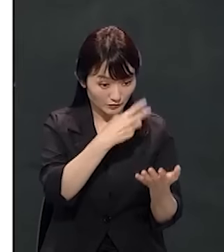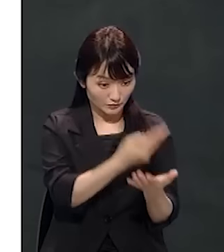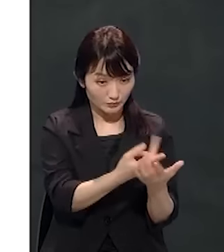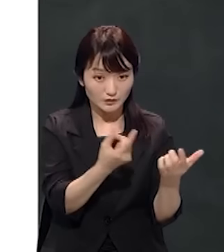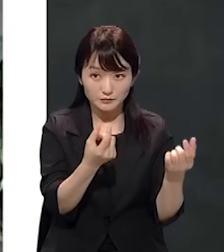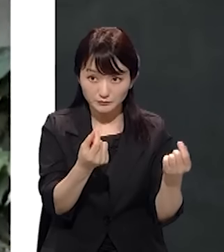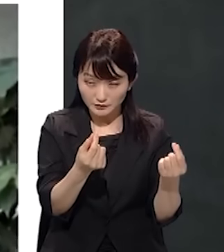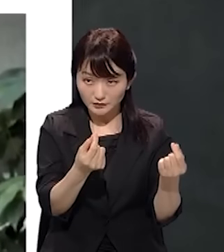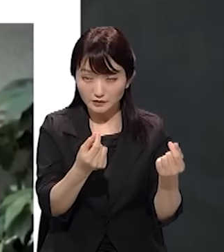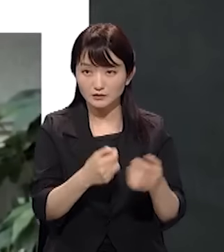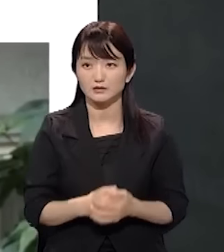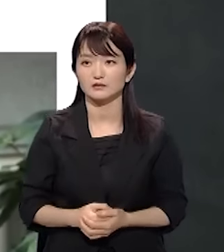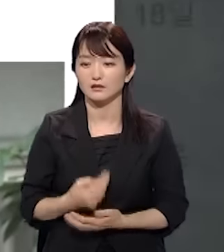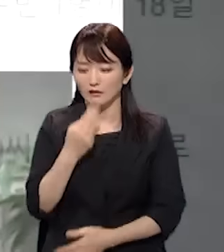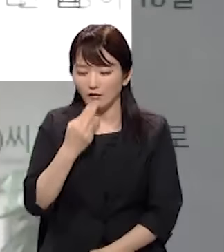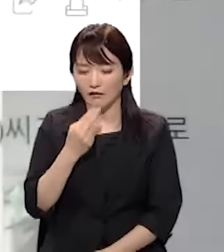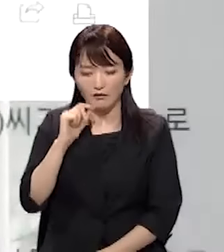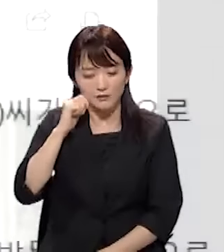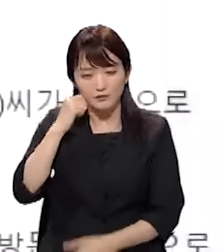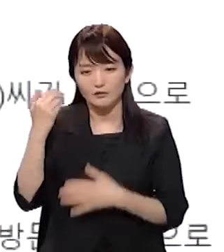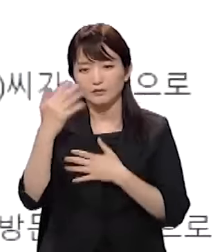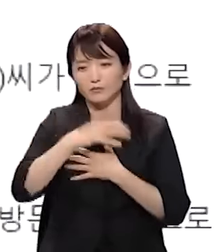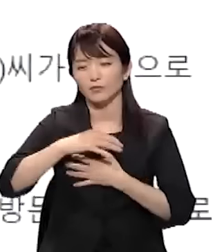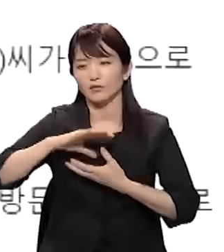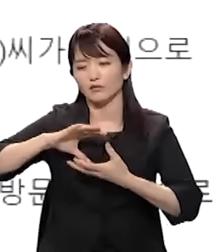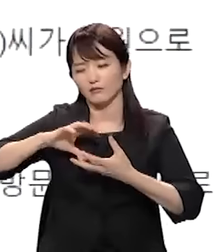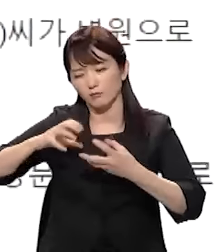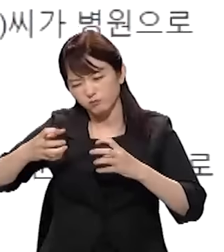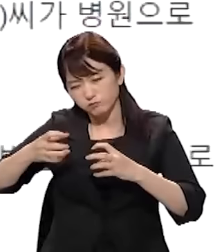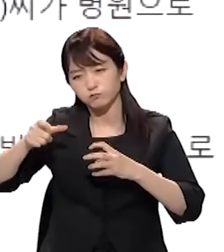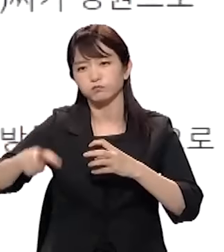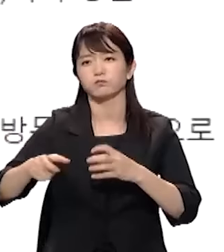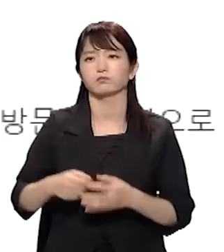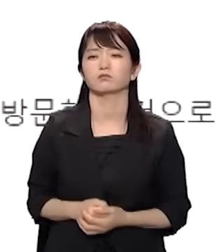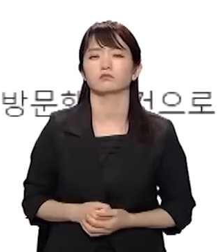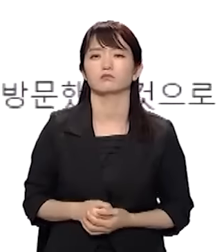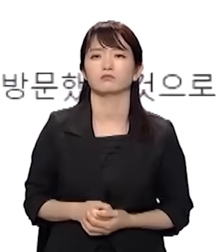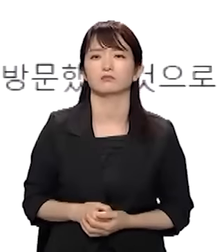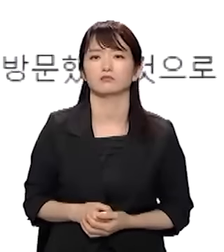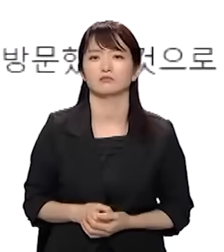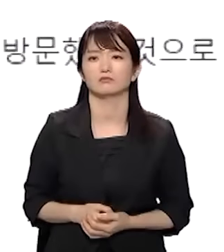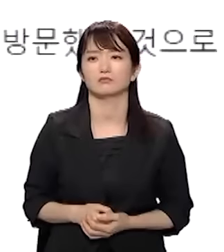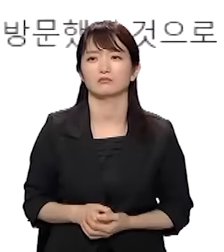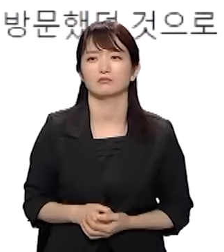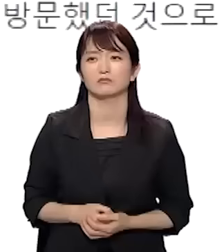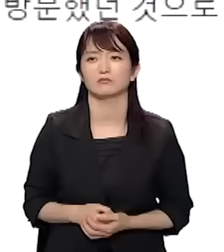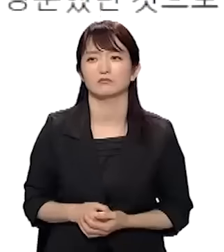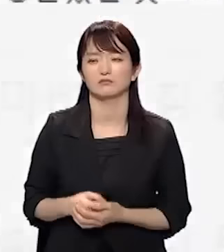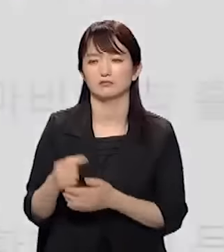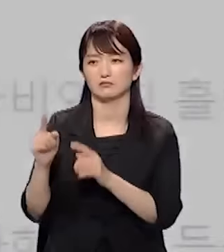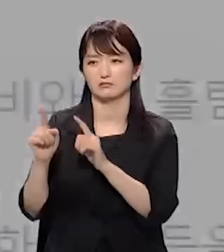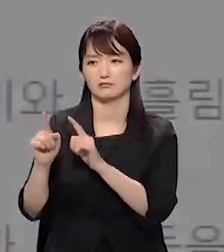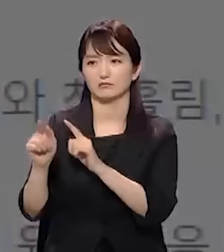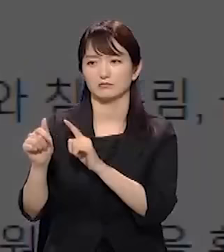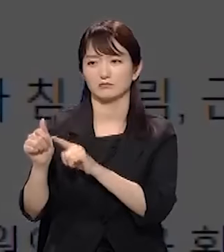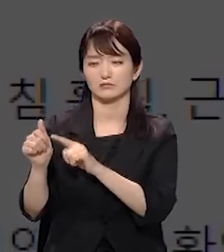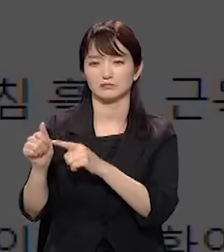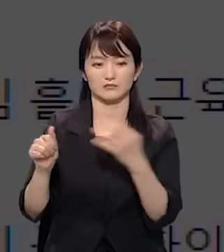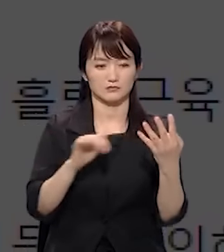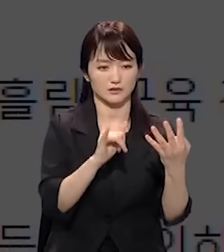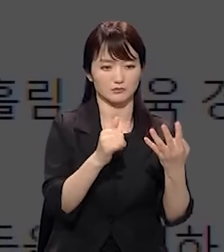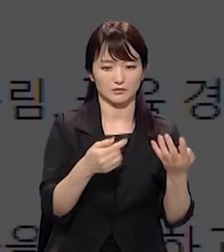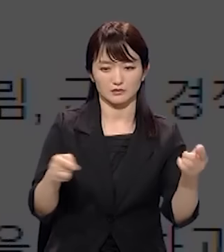곤란이 그가 근육 경직 같은 것들을 이렇게 보이고 있고 이분도 피해자 처음에 쓰러진네 명하고 같이 식사하고 경로당에도